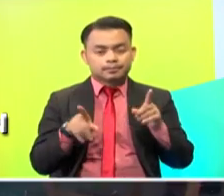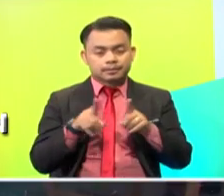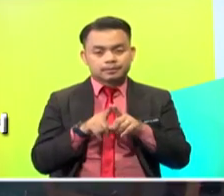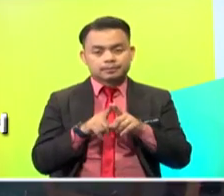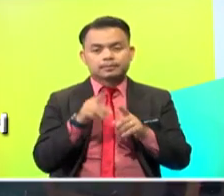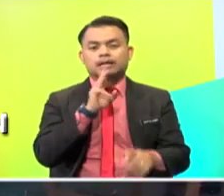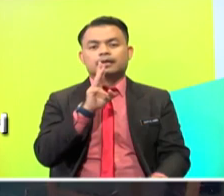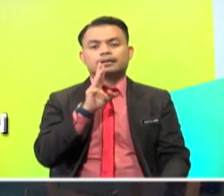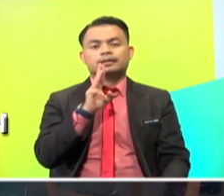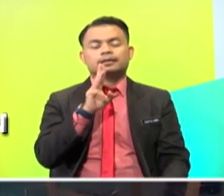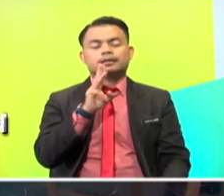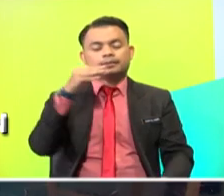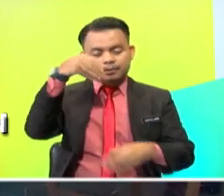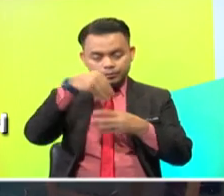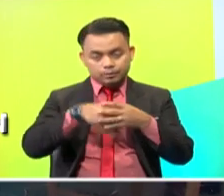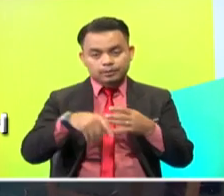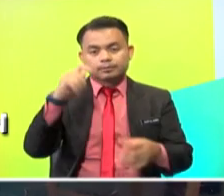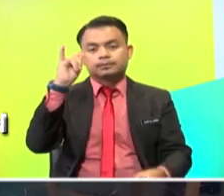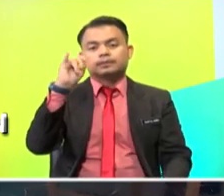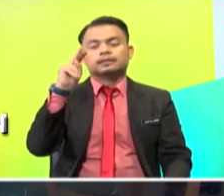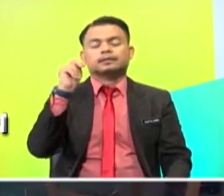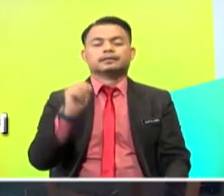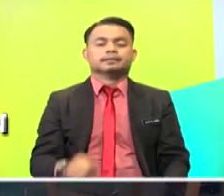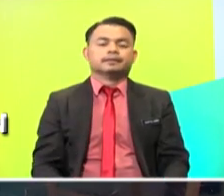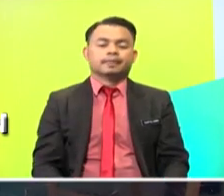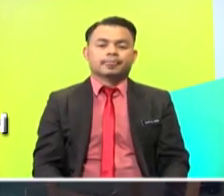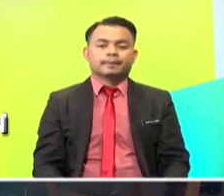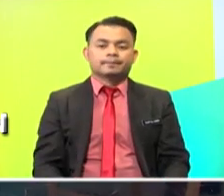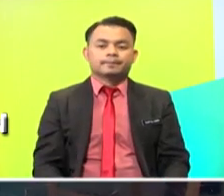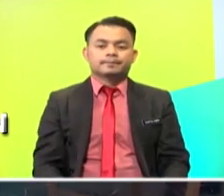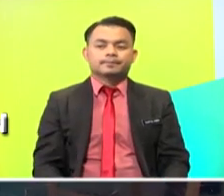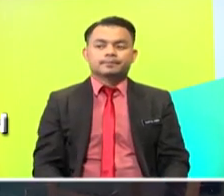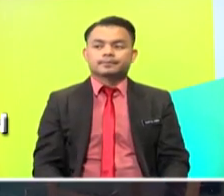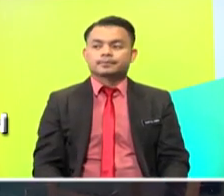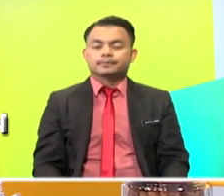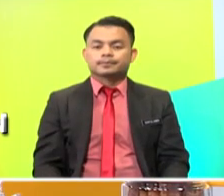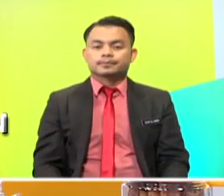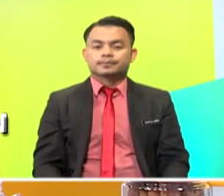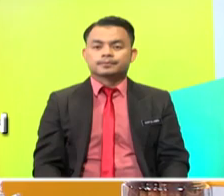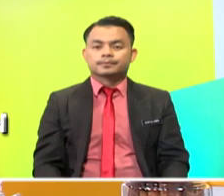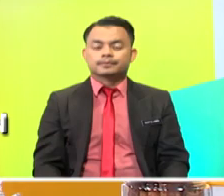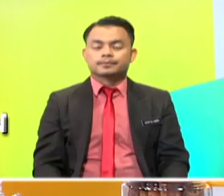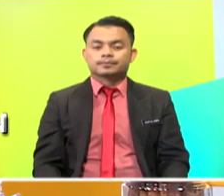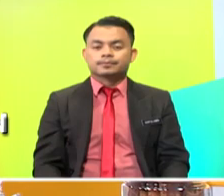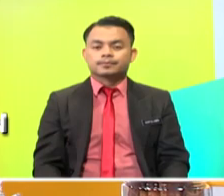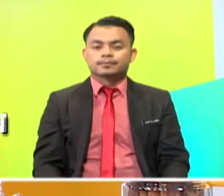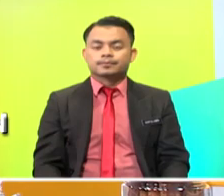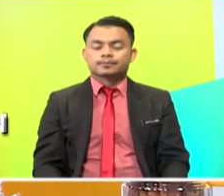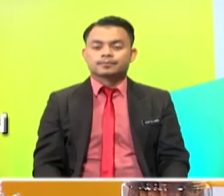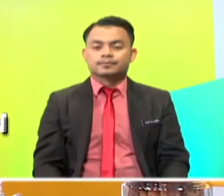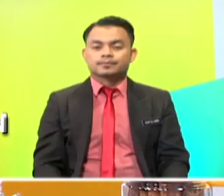k-iii jika camp is oh seperti ini dikuasai Tenang pak sedikit-sedikit panggang ada